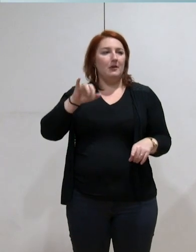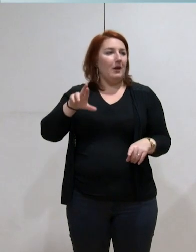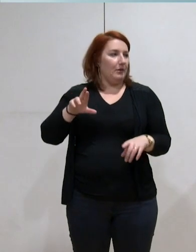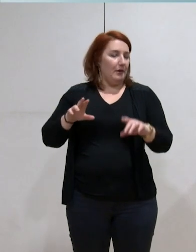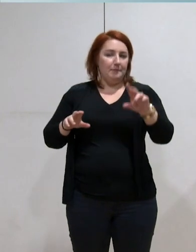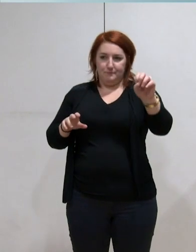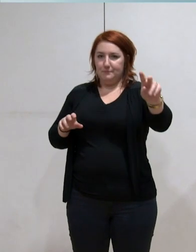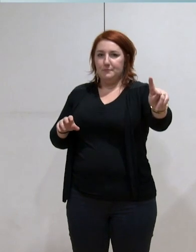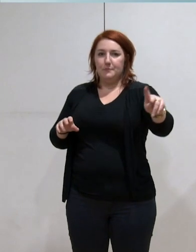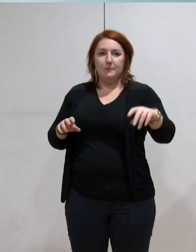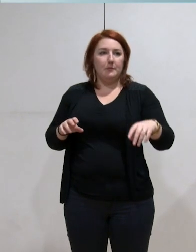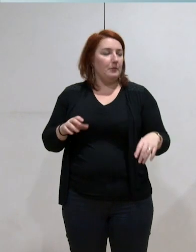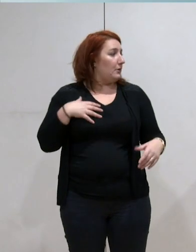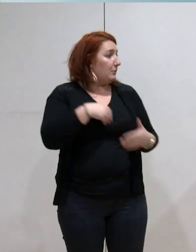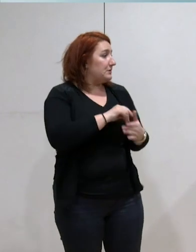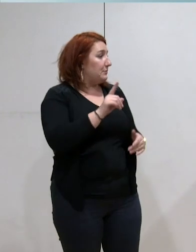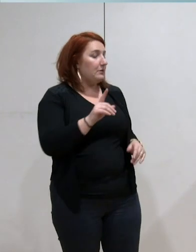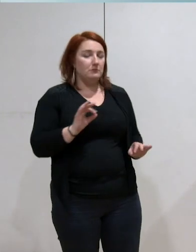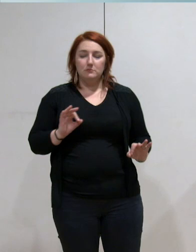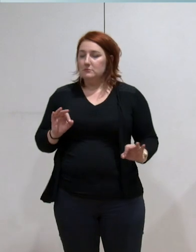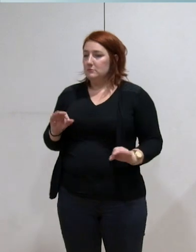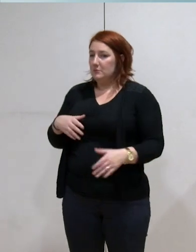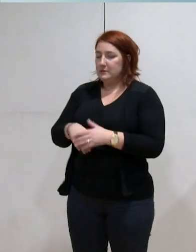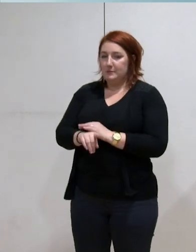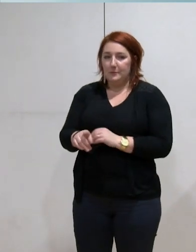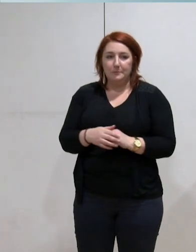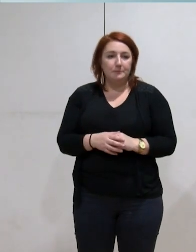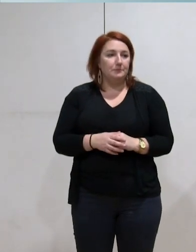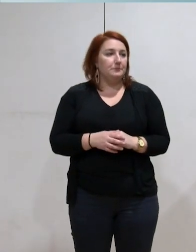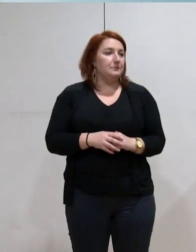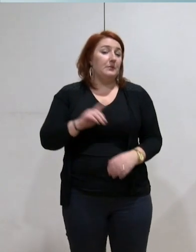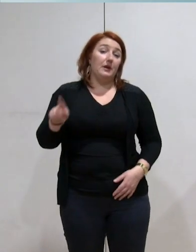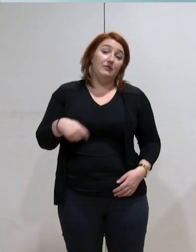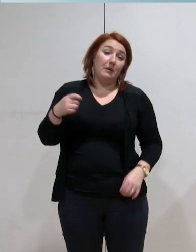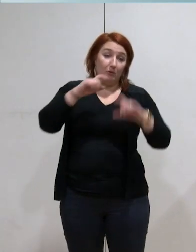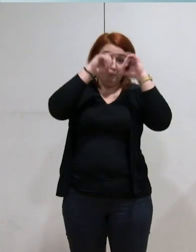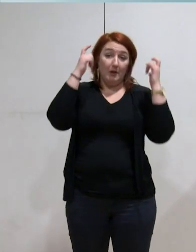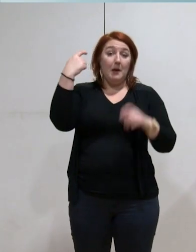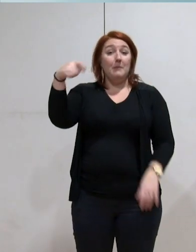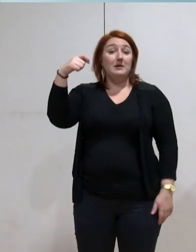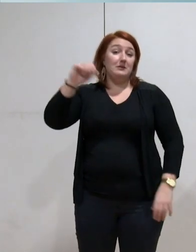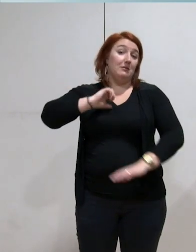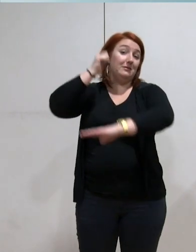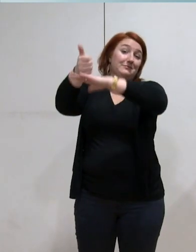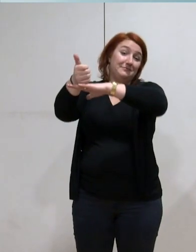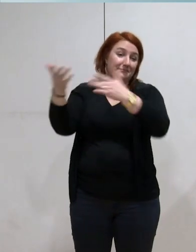Garnier NPPV merci NPPV évidemment en tant que présidente de le PFL donc qui ne prend pas part au